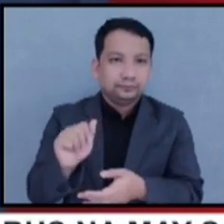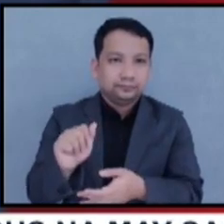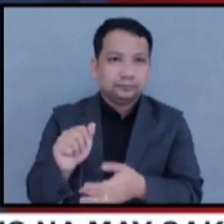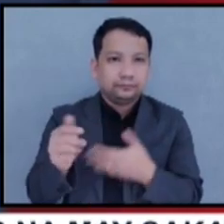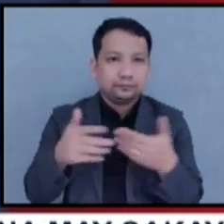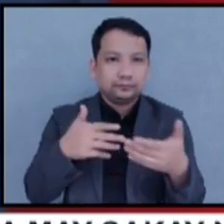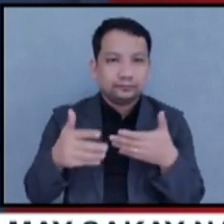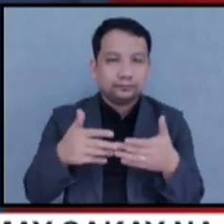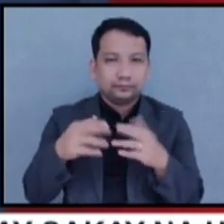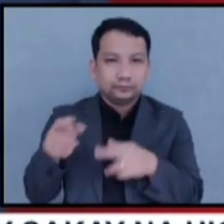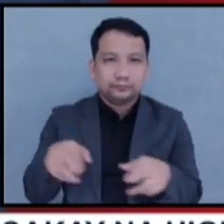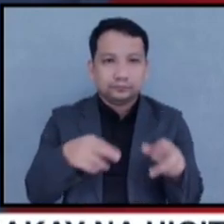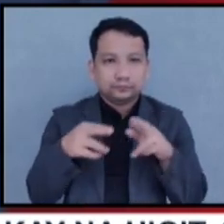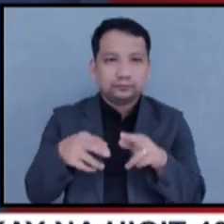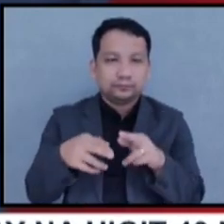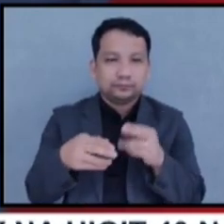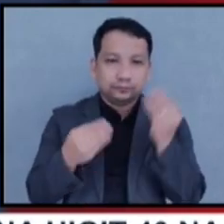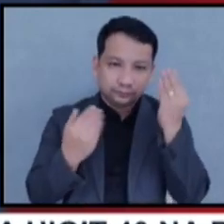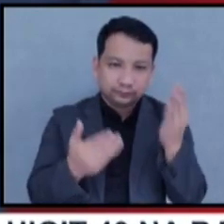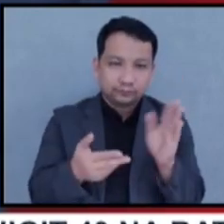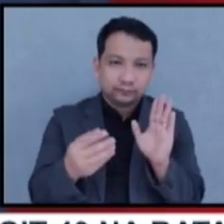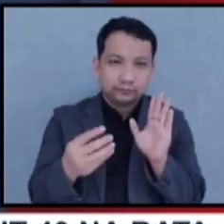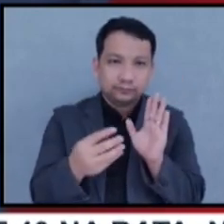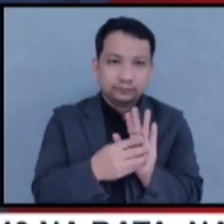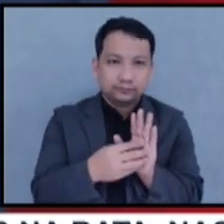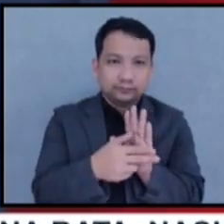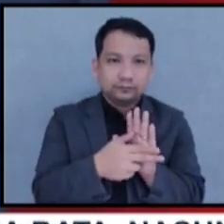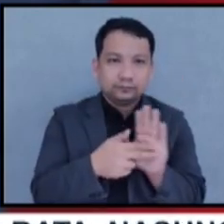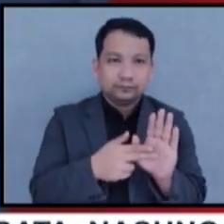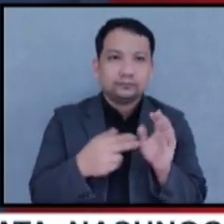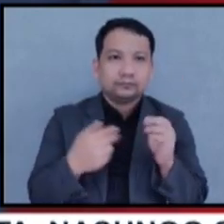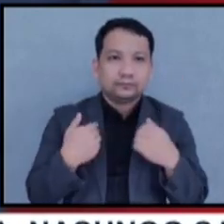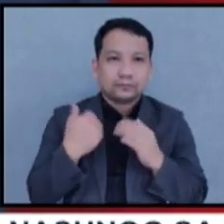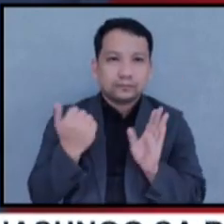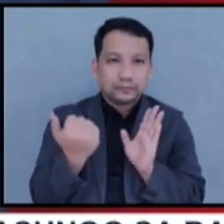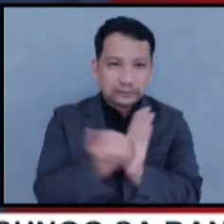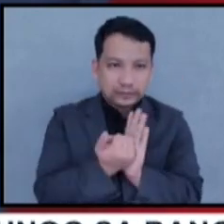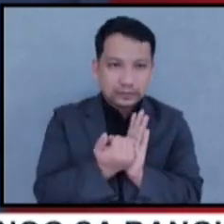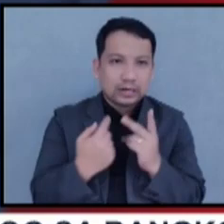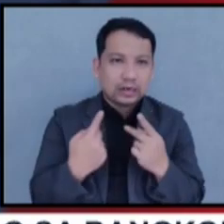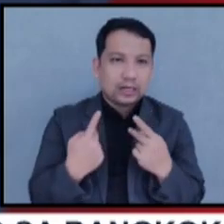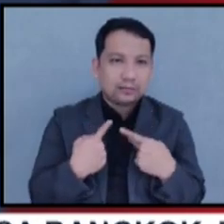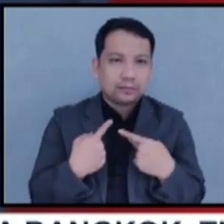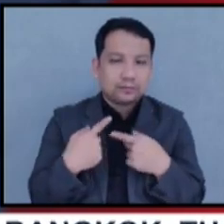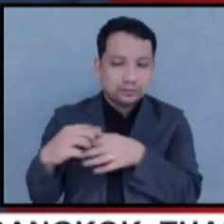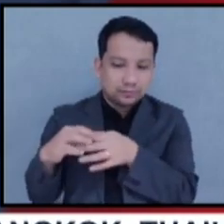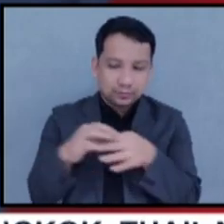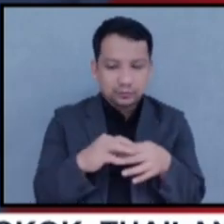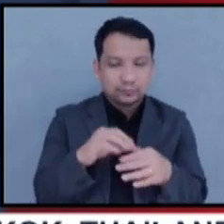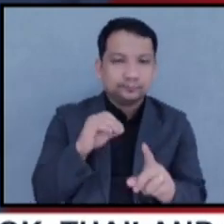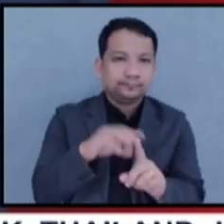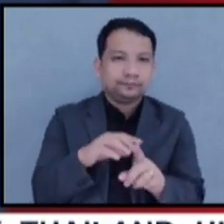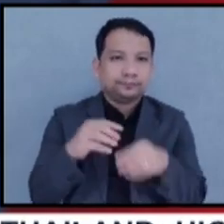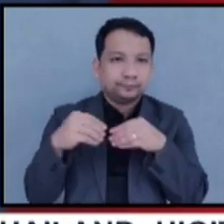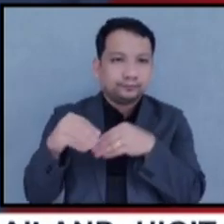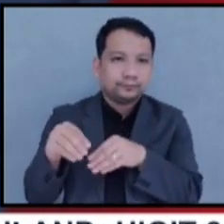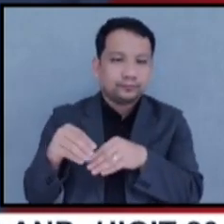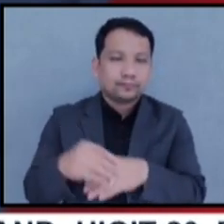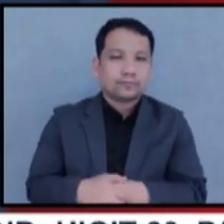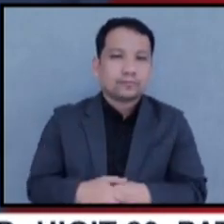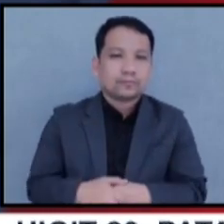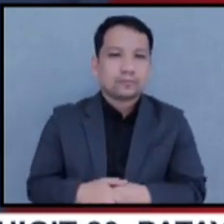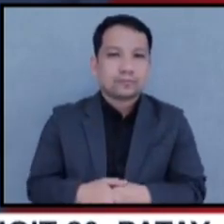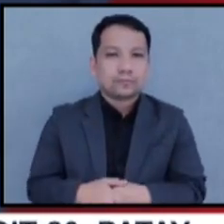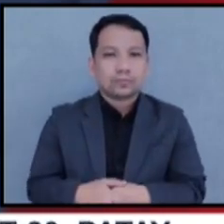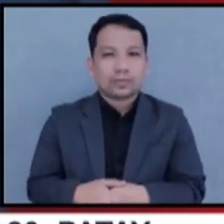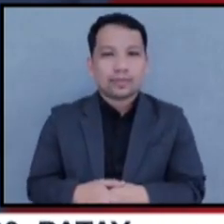mong regulatory requirements, kasi po ang merkado kailangan nito, eh, bago natin sila ma-link o ma-expose sa market. Of